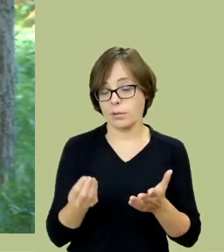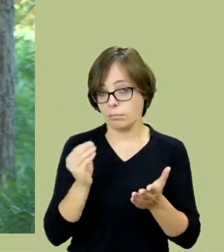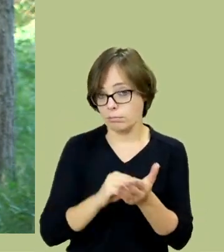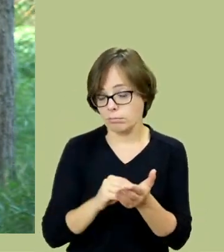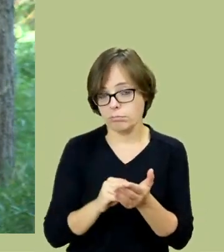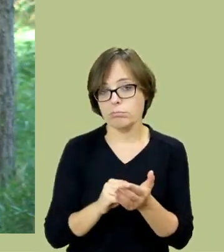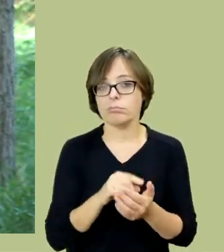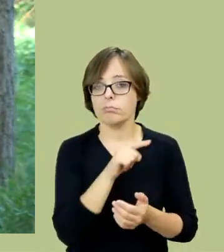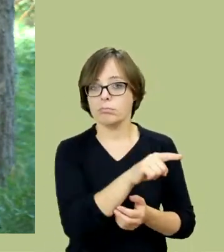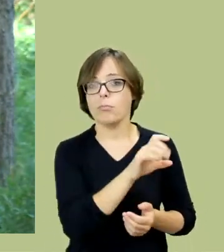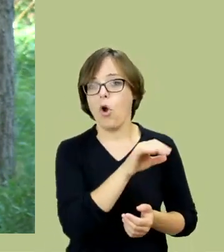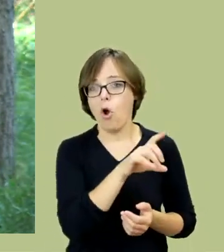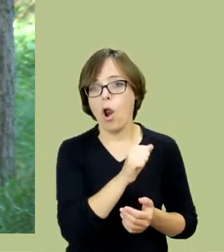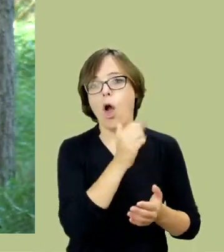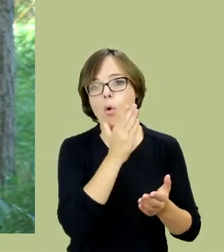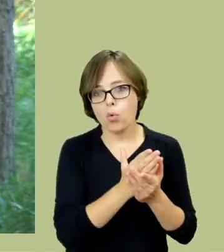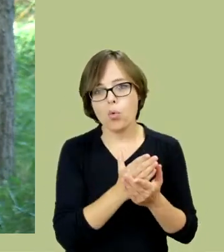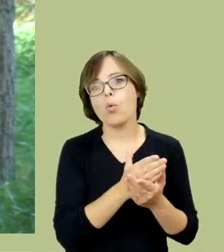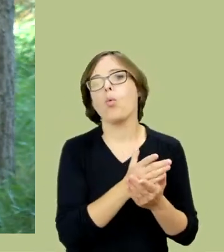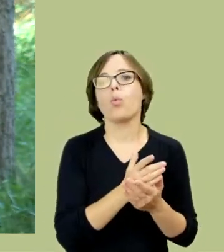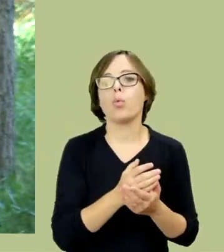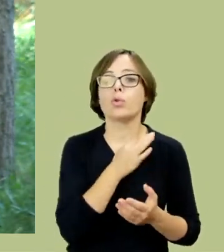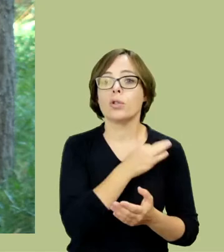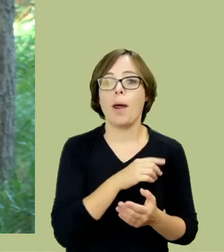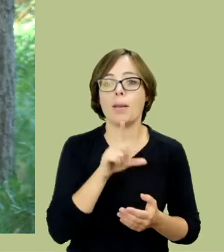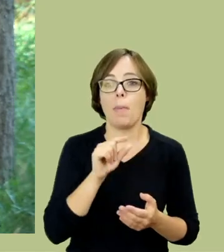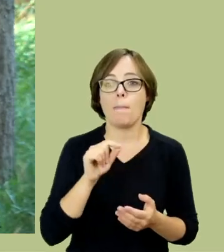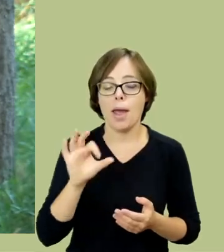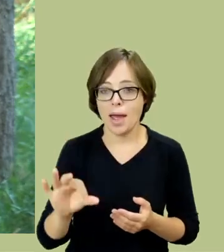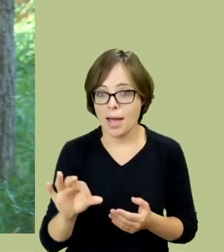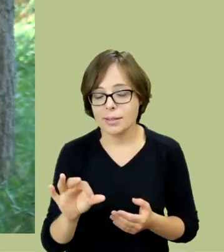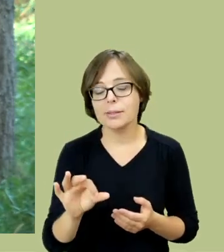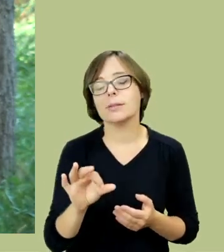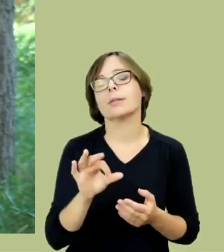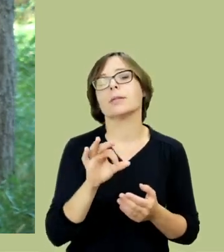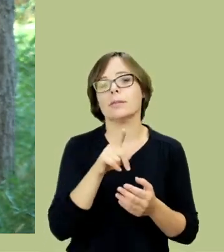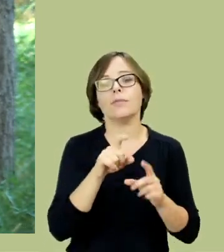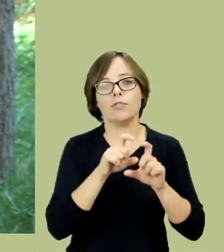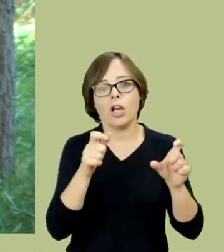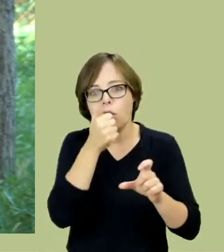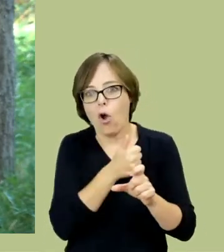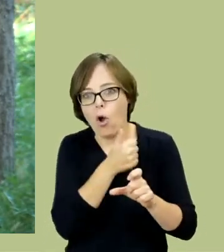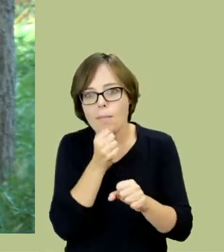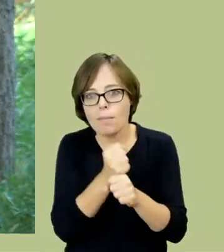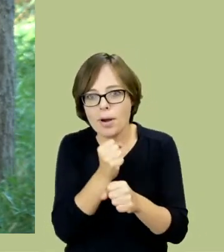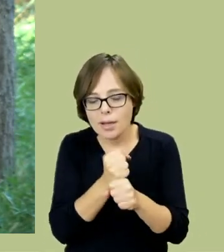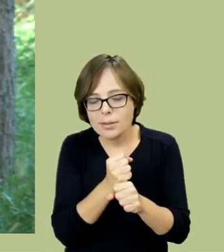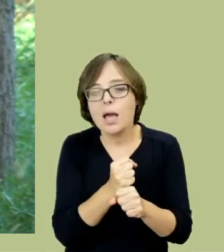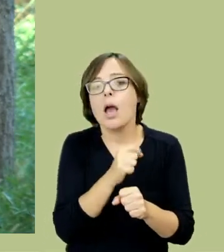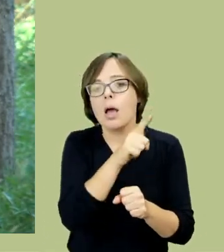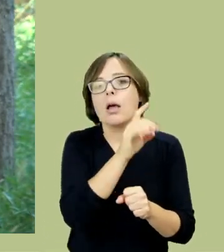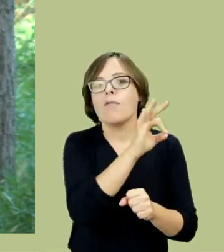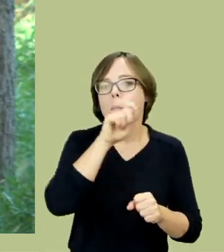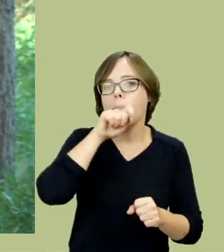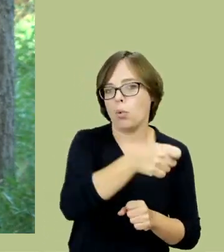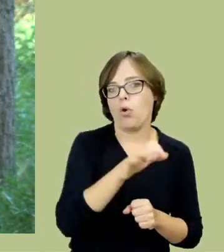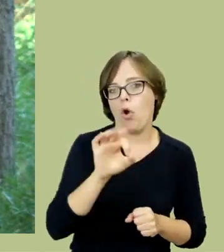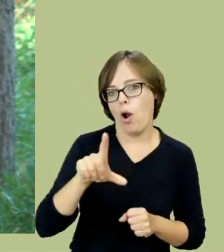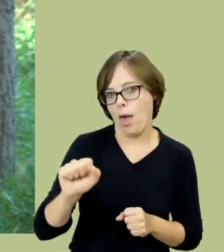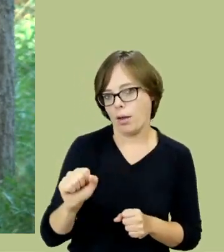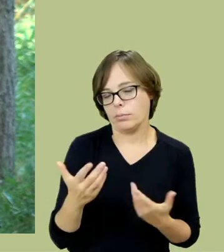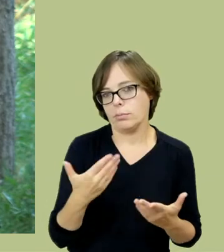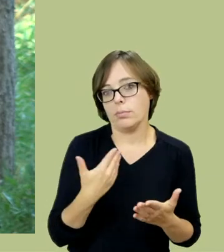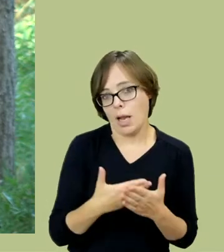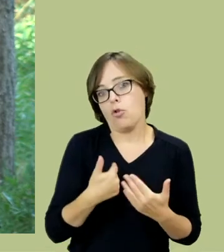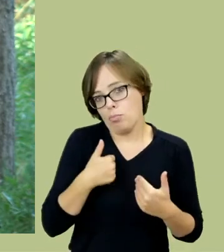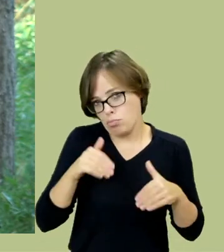była już w czasach konspiracji w PPS-ie, miała pseudonim Ola, więc nie jest to takie całkiem nieuprawnione, możemy mówić Ola, a sądzę, że była